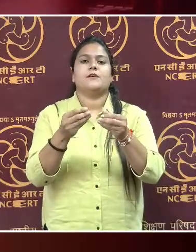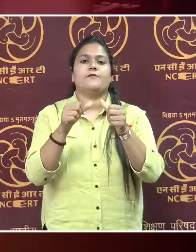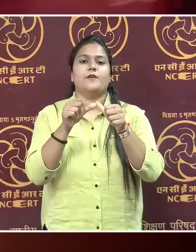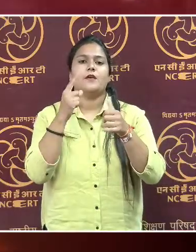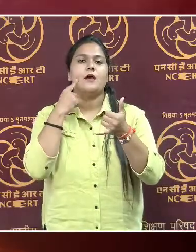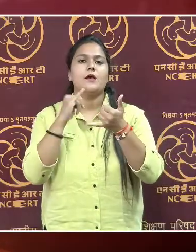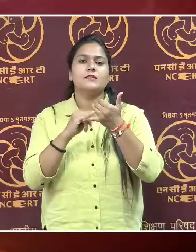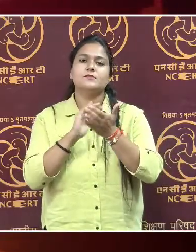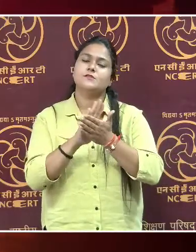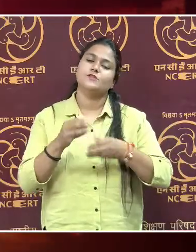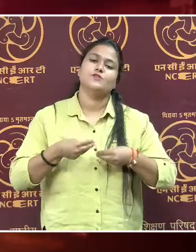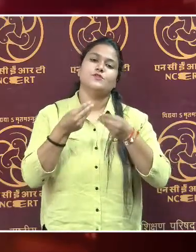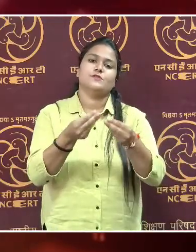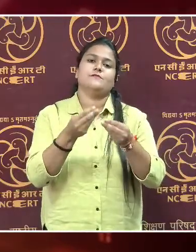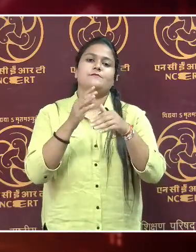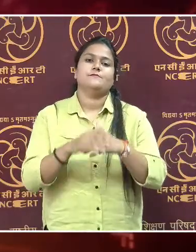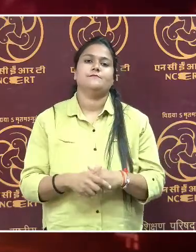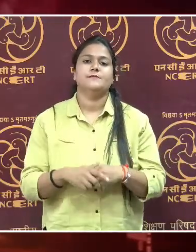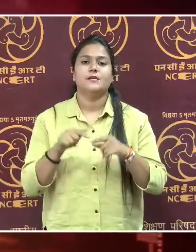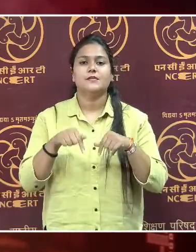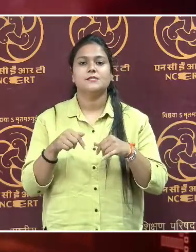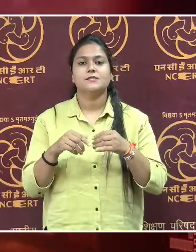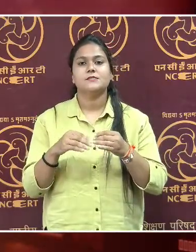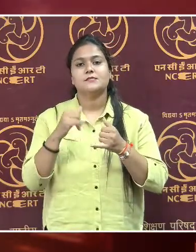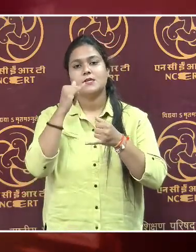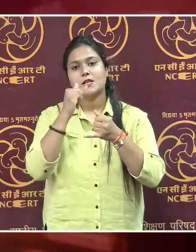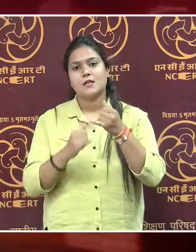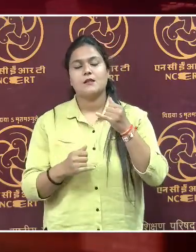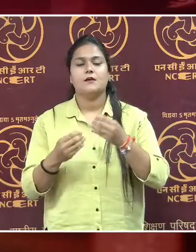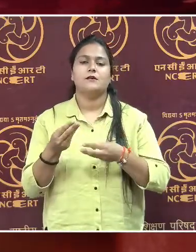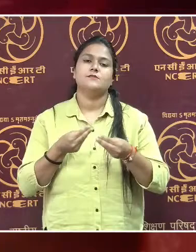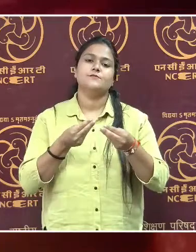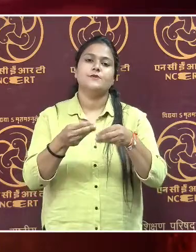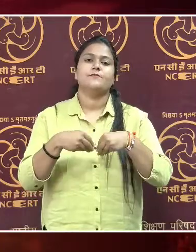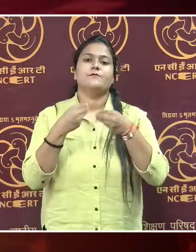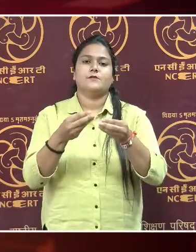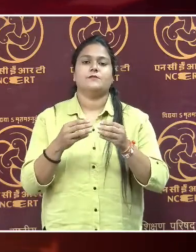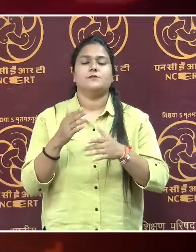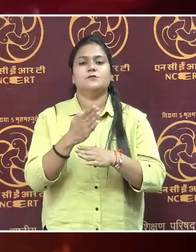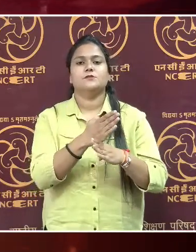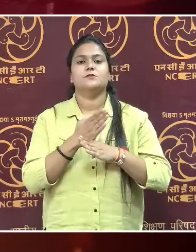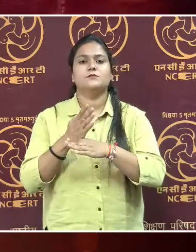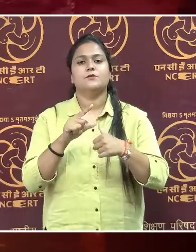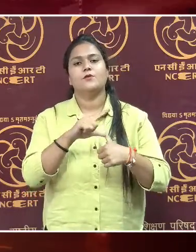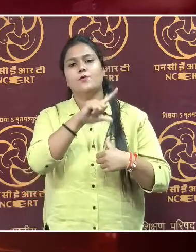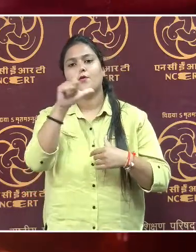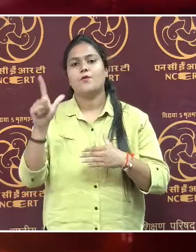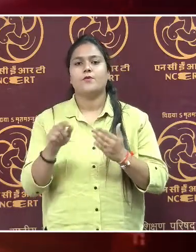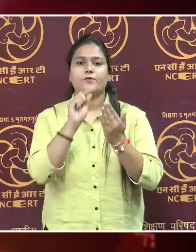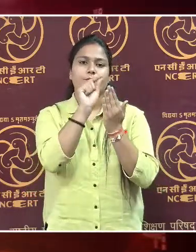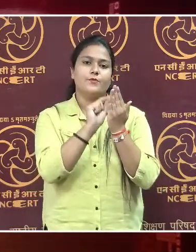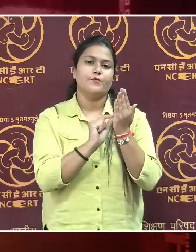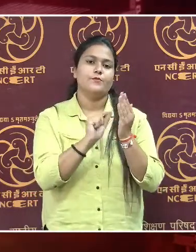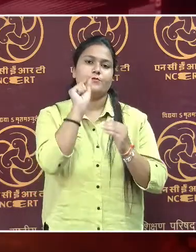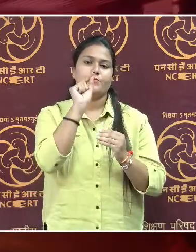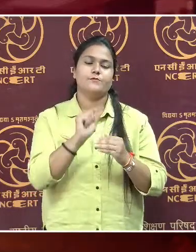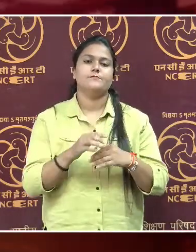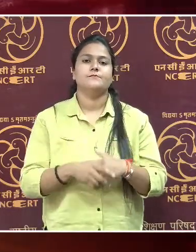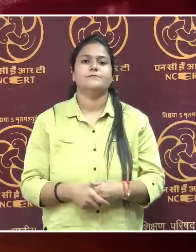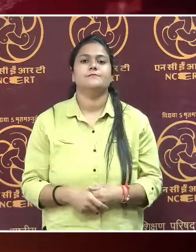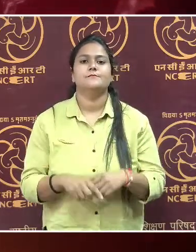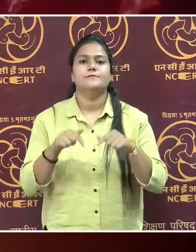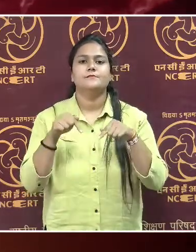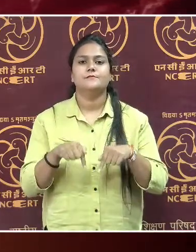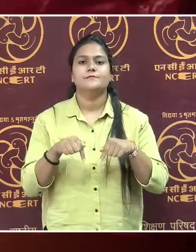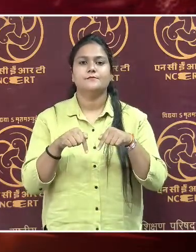मैं आपके साथ शेयर करूंगी बाय द एंड ऑफ द सेशन. रजिस्ट्रेशंस आर स्टिल ओपन, यू स्टिल हैव अ चांस टू रजिस्टर योरसेल्फ बाय टुडे इवनिंग. लेकिन